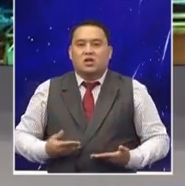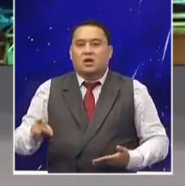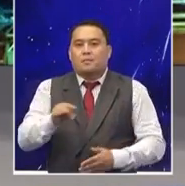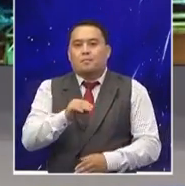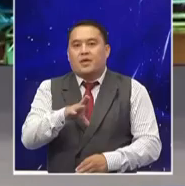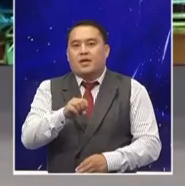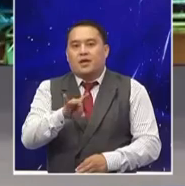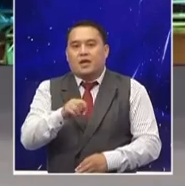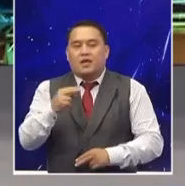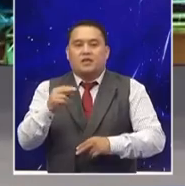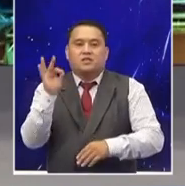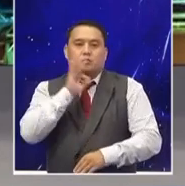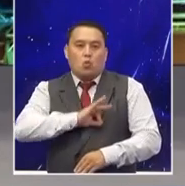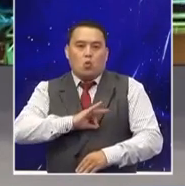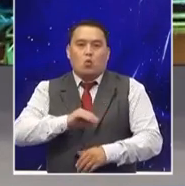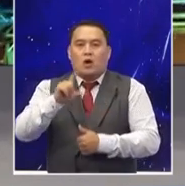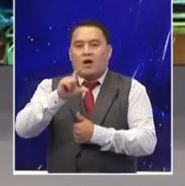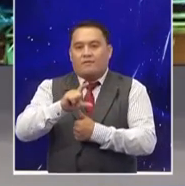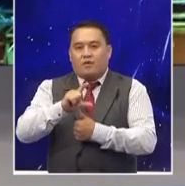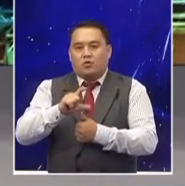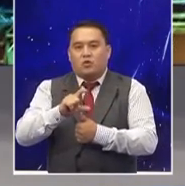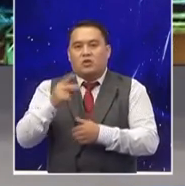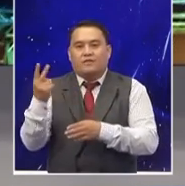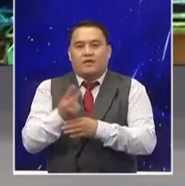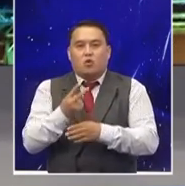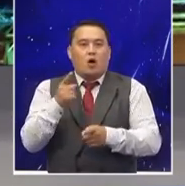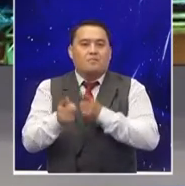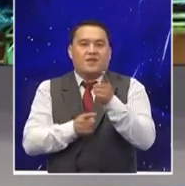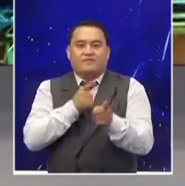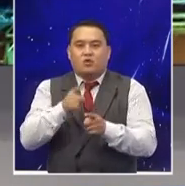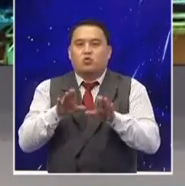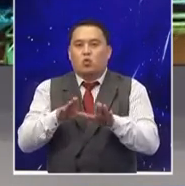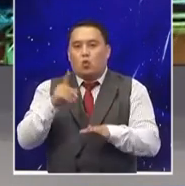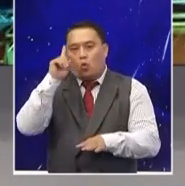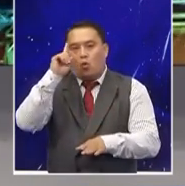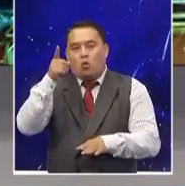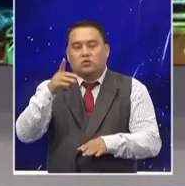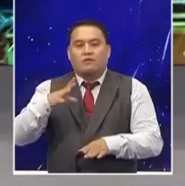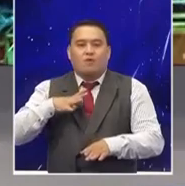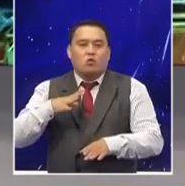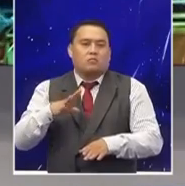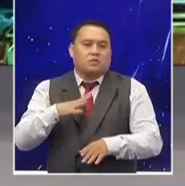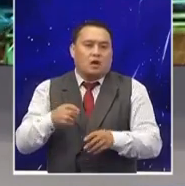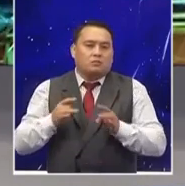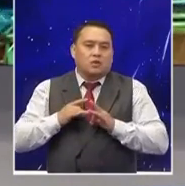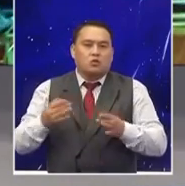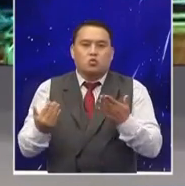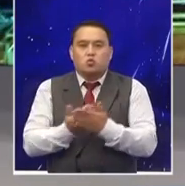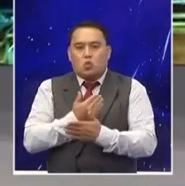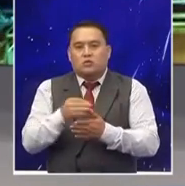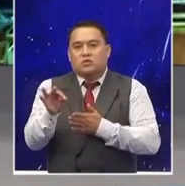микрорайона береке ввод в эксплуатацию религиозного объекта двойное обновление ведь только год назад здесь коттеджном городке отпраздновали новоселье